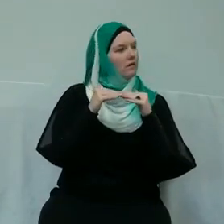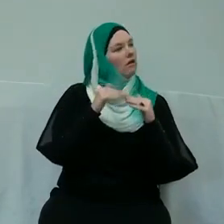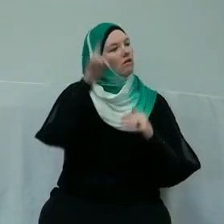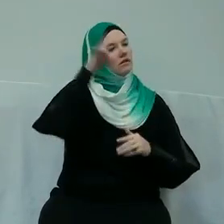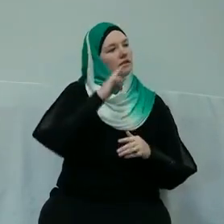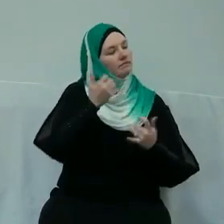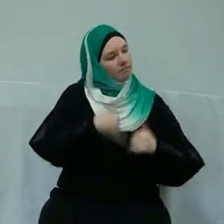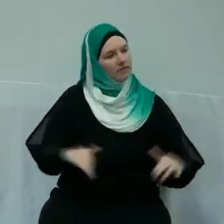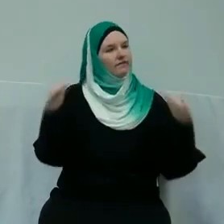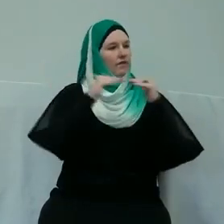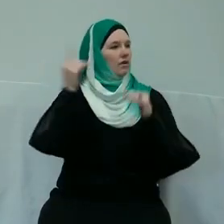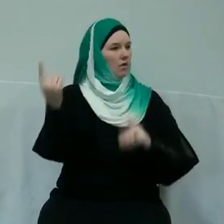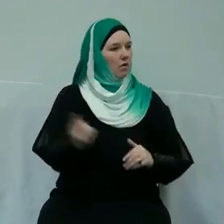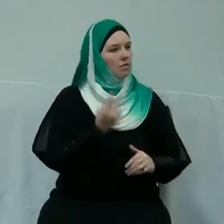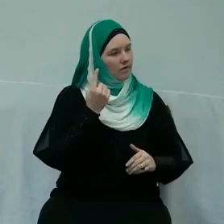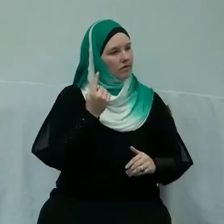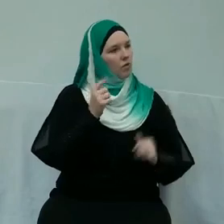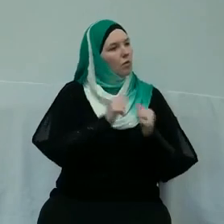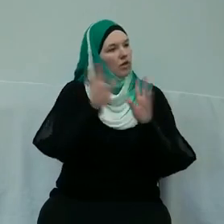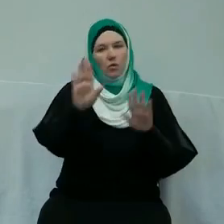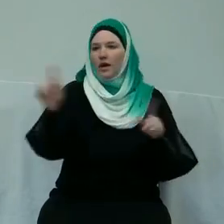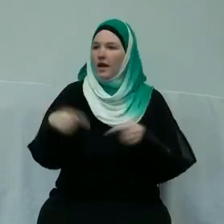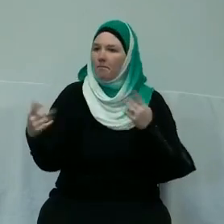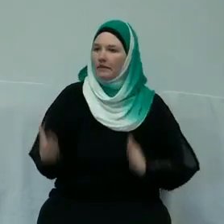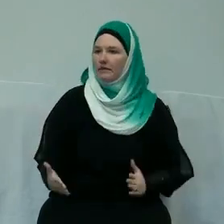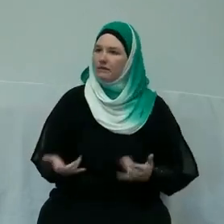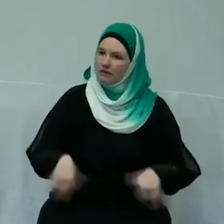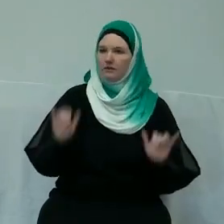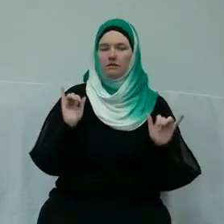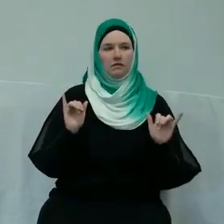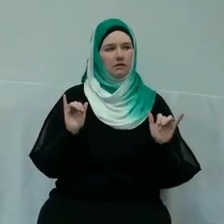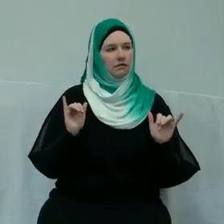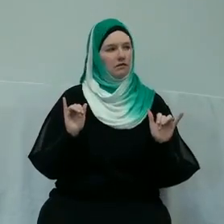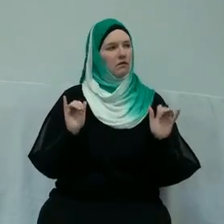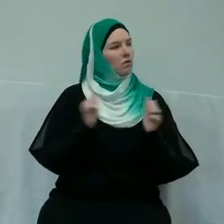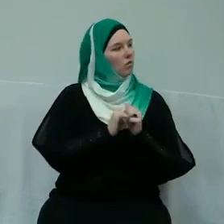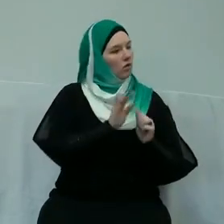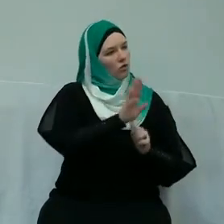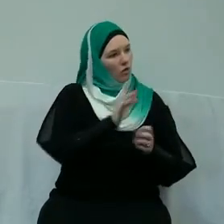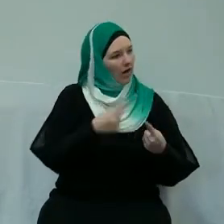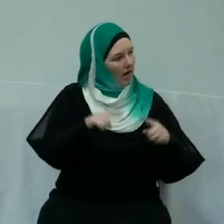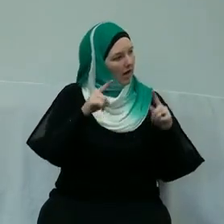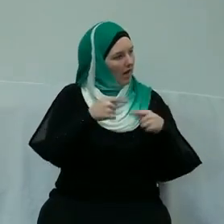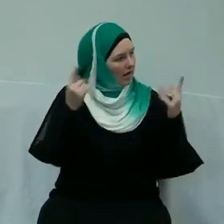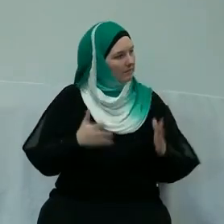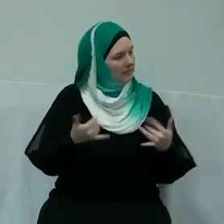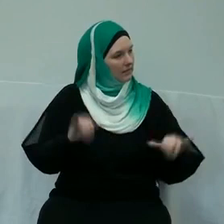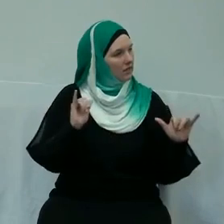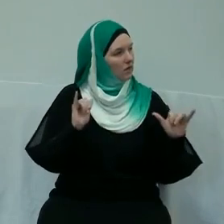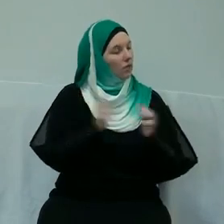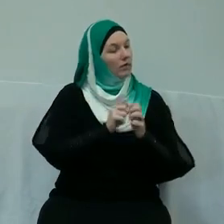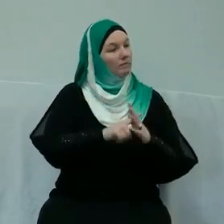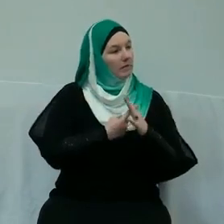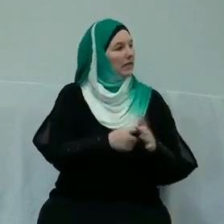just, اِعْدِلُوا with your enemies. With your enemies. In the beginning of